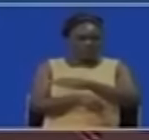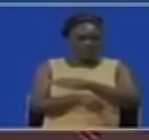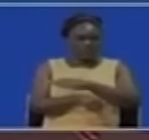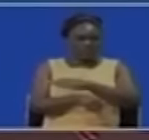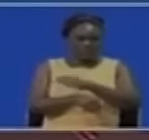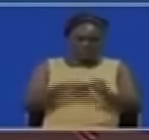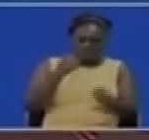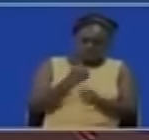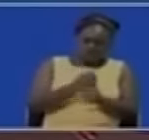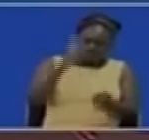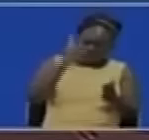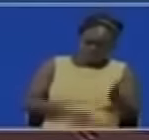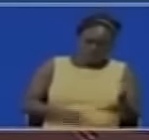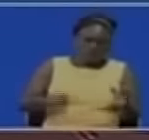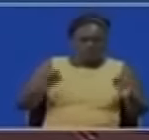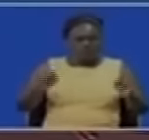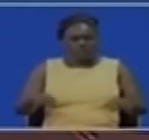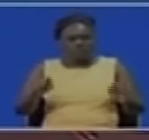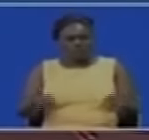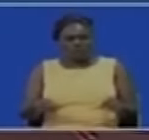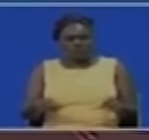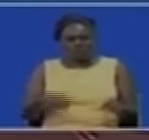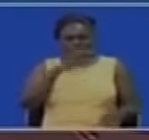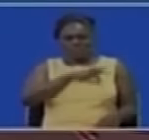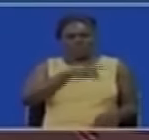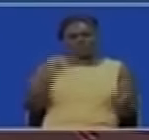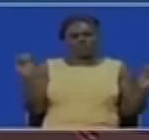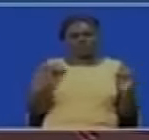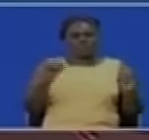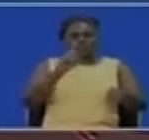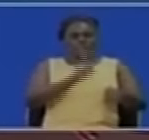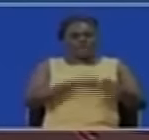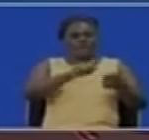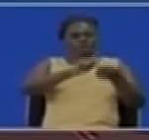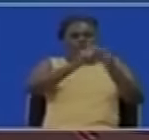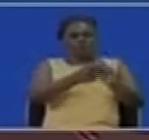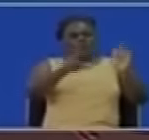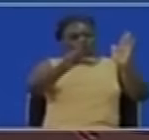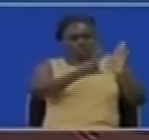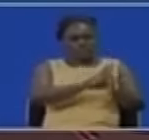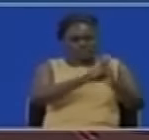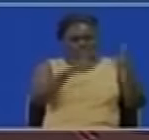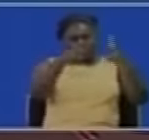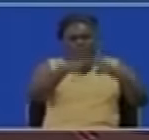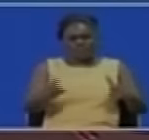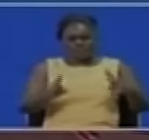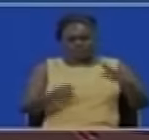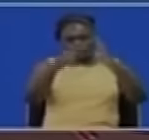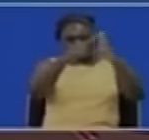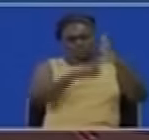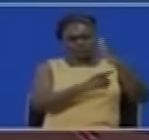manufaa na pia yale ambayo huenda yakaonekana kama si manufaa katika mabadiliko katika sheria hiyo. Kwanza tupate